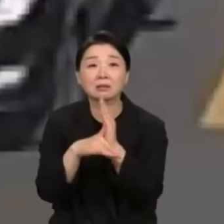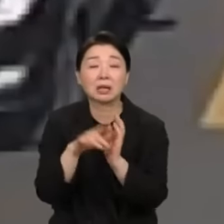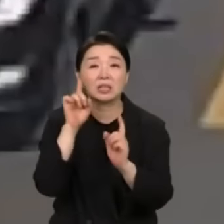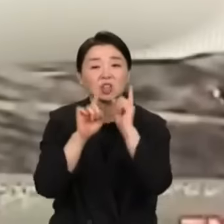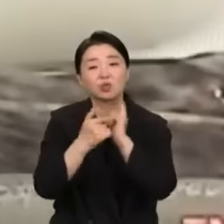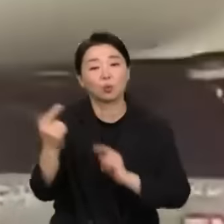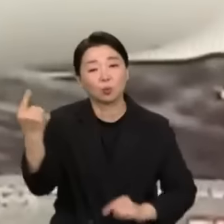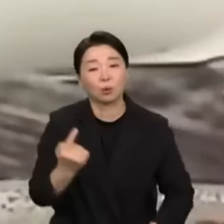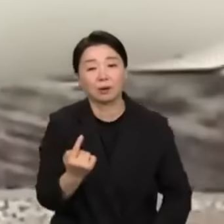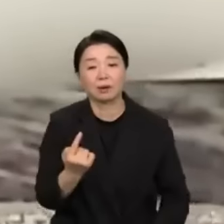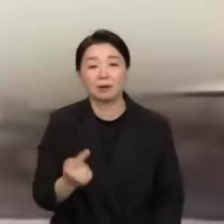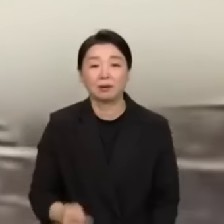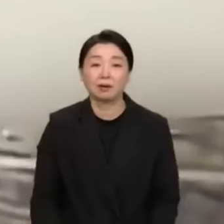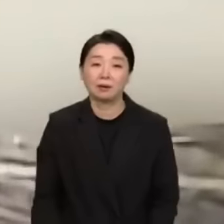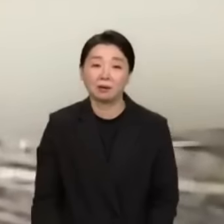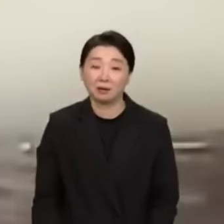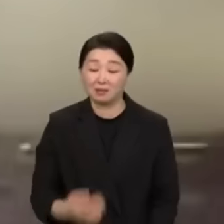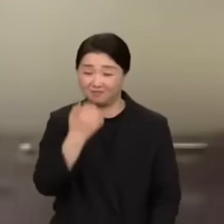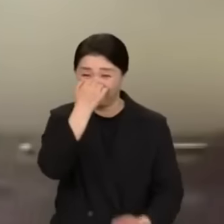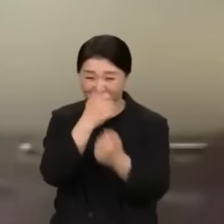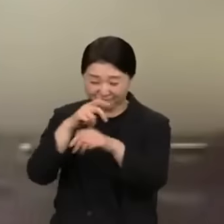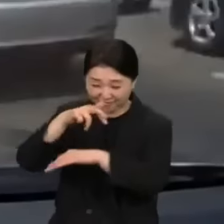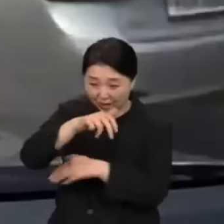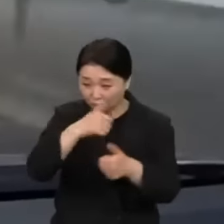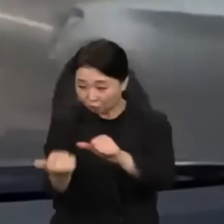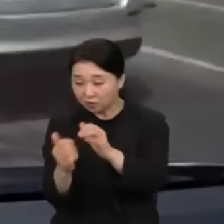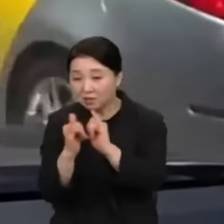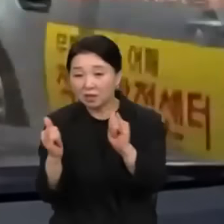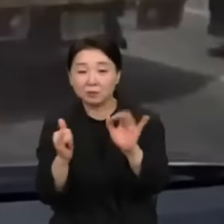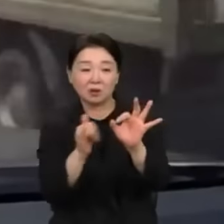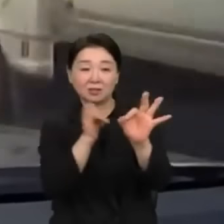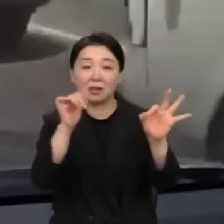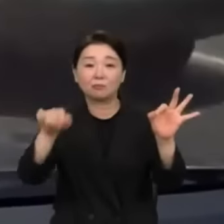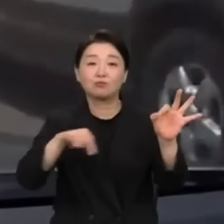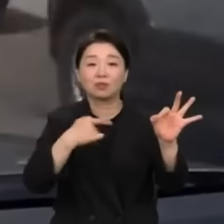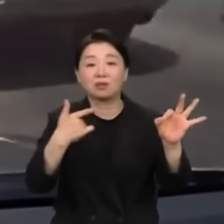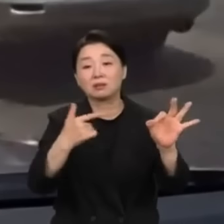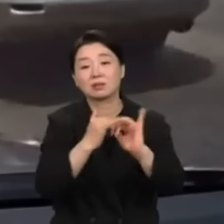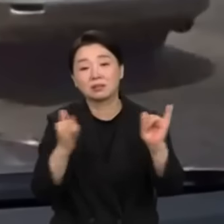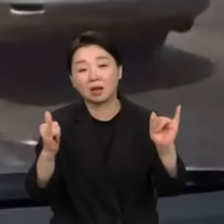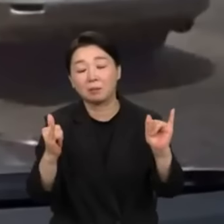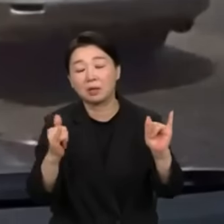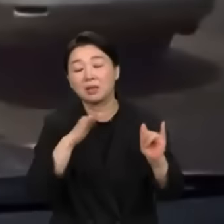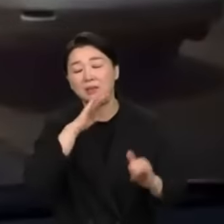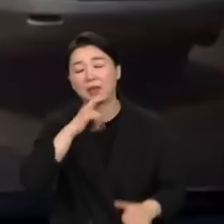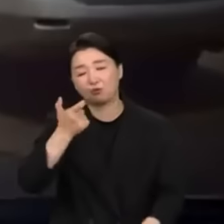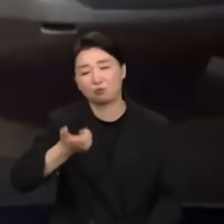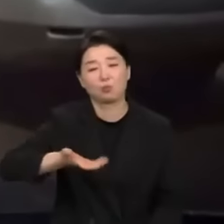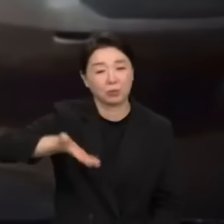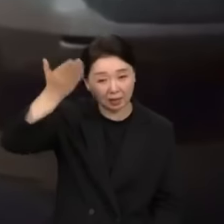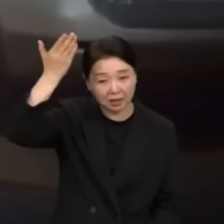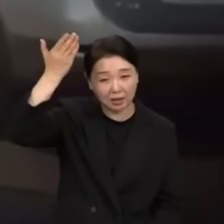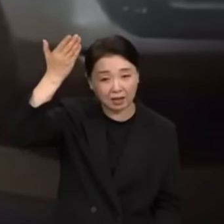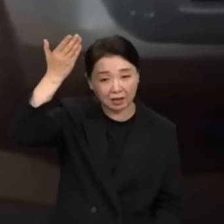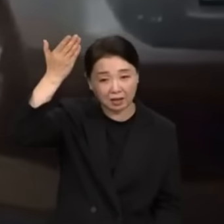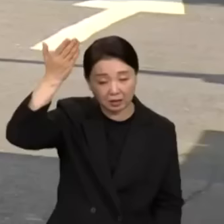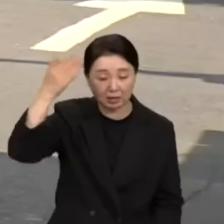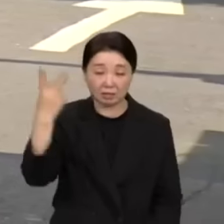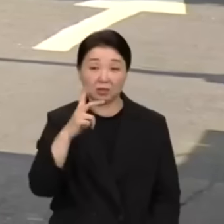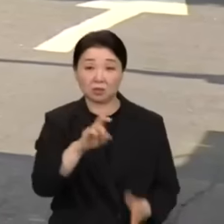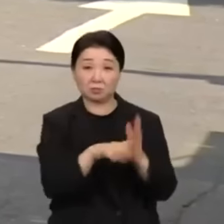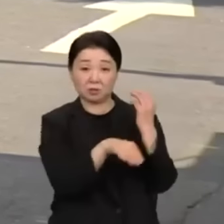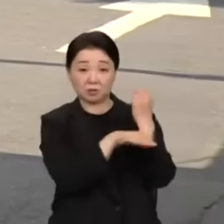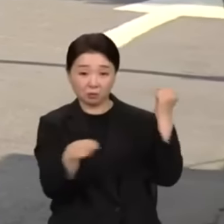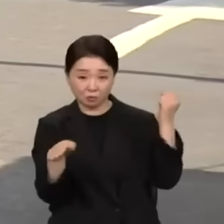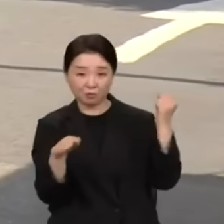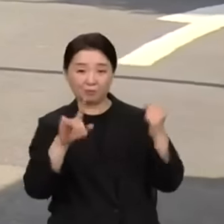있습니다. 실제로 무단 횡단을 하다 숨진 사람 10명 가운데 6명이 65세 이상입니다. 2022년